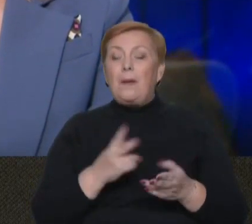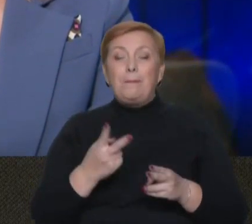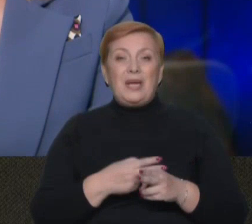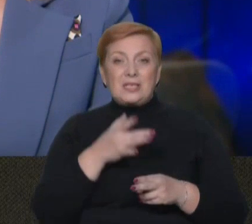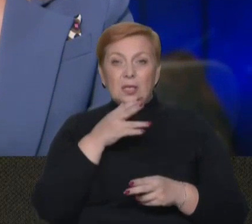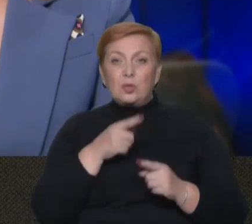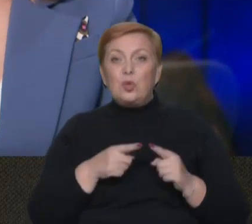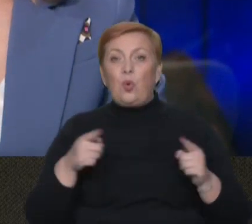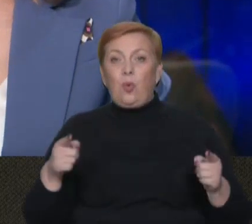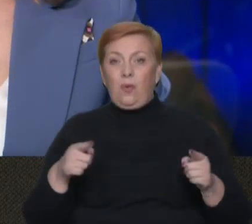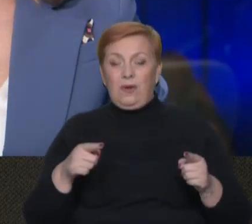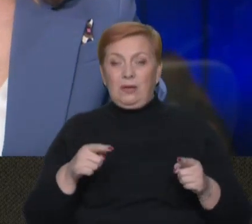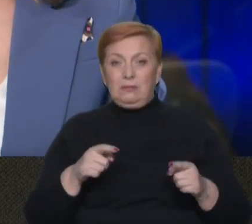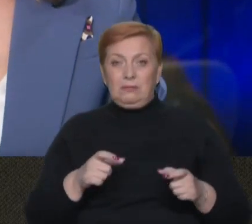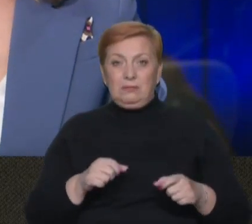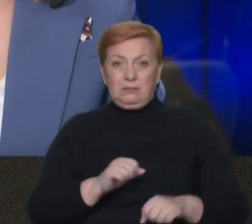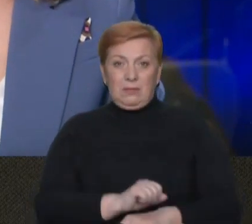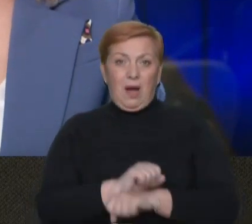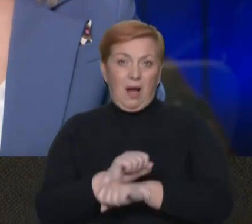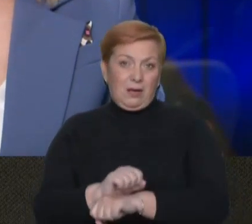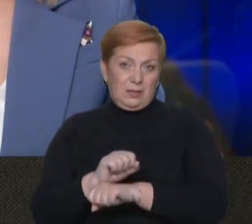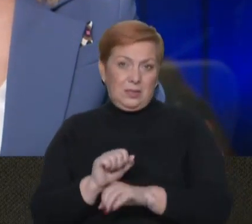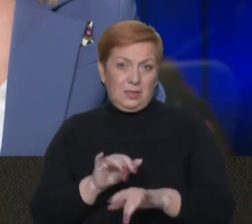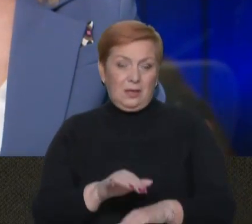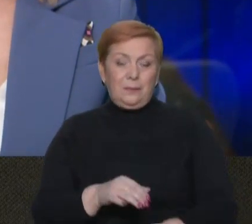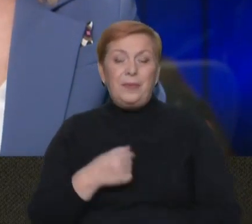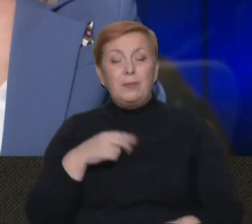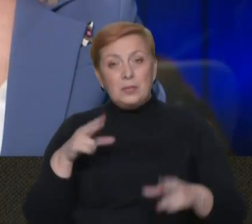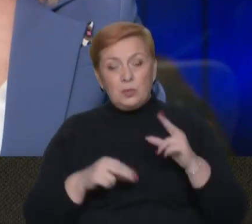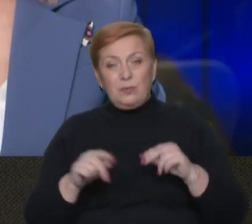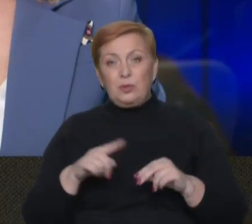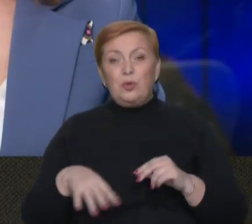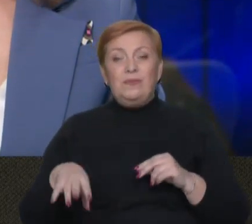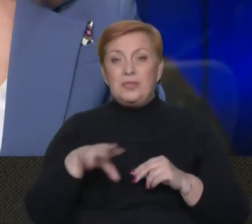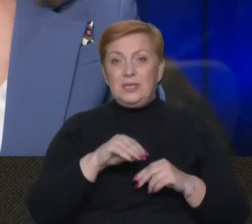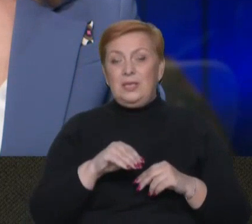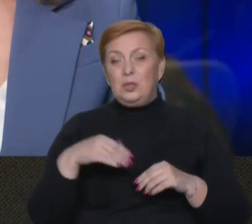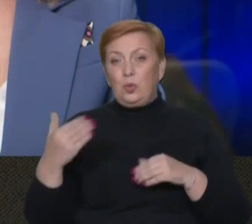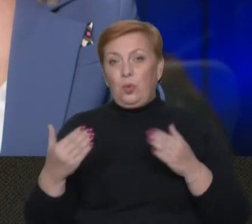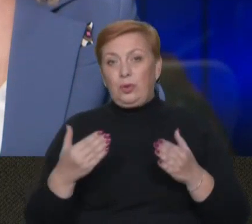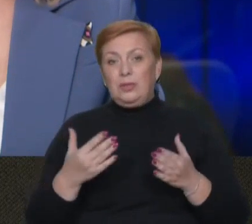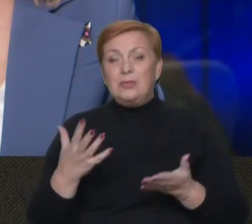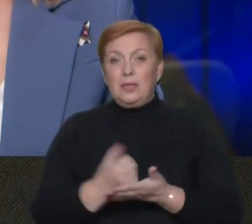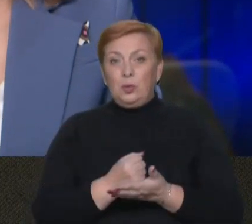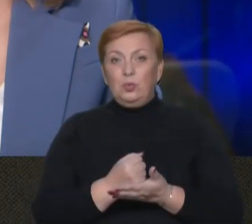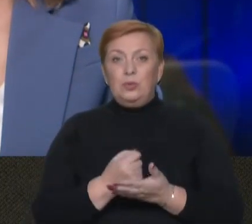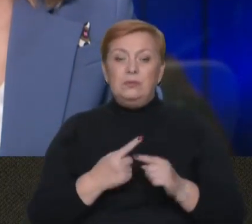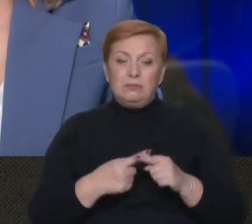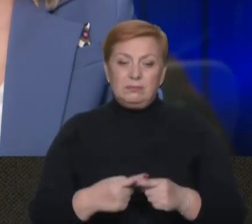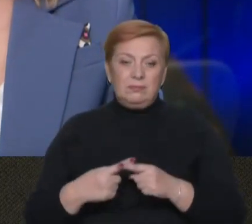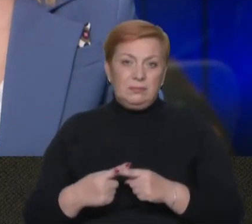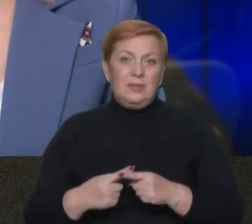вам дякую за розмову сподіваємося що усі сторони зможуть знайти і поводити порозуміння і процес цей буде